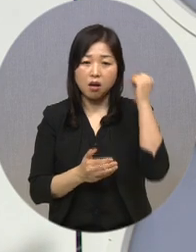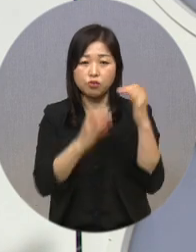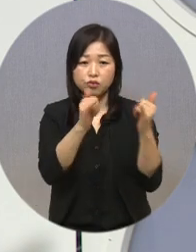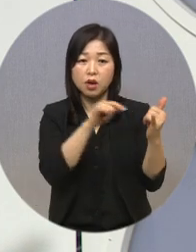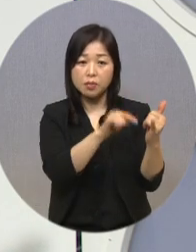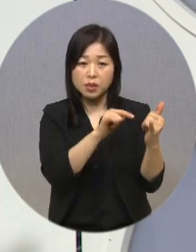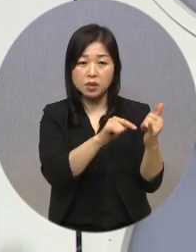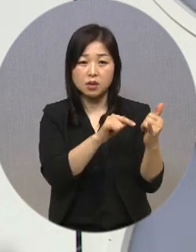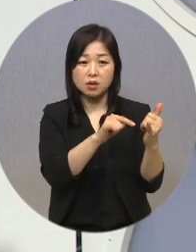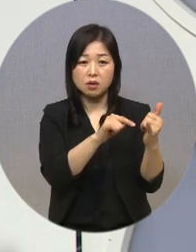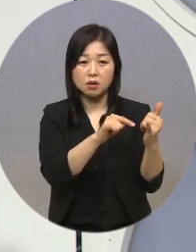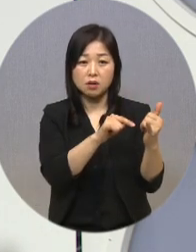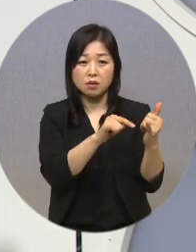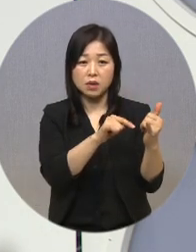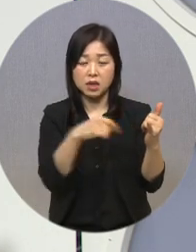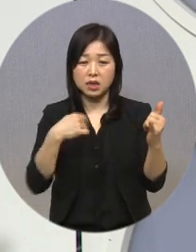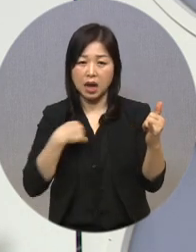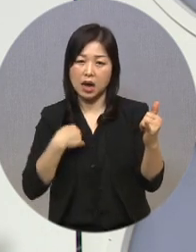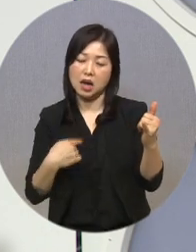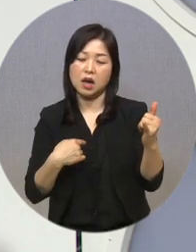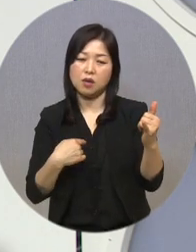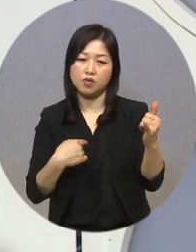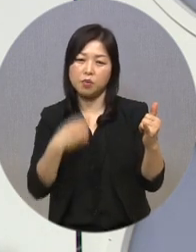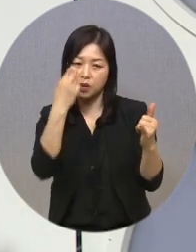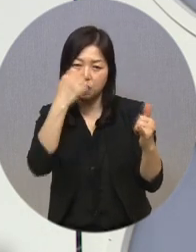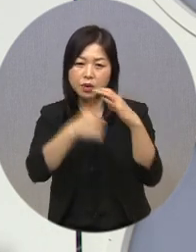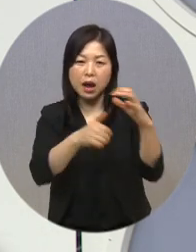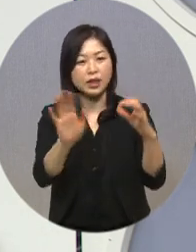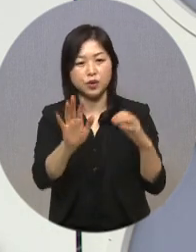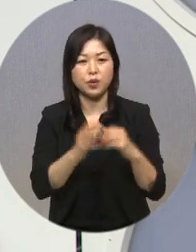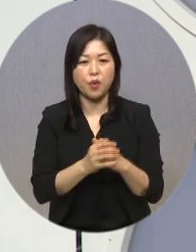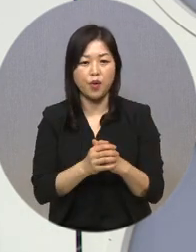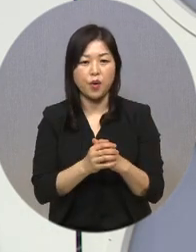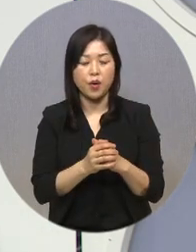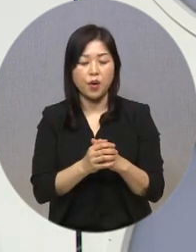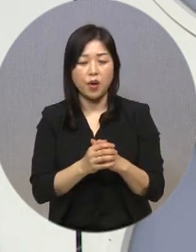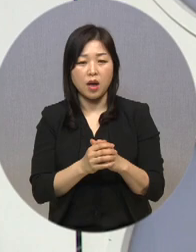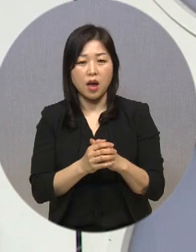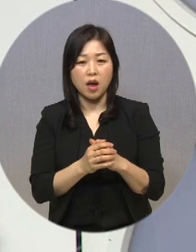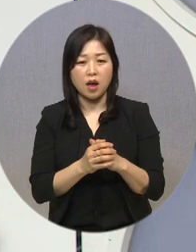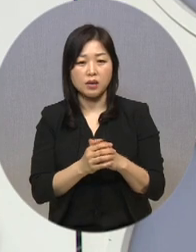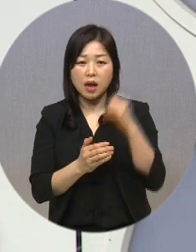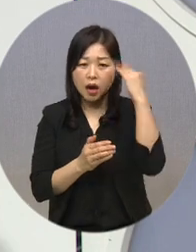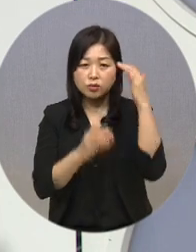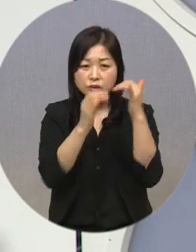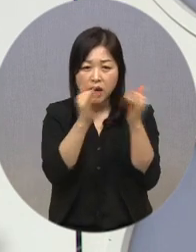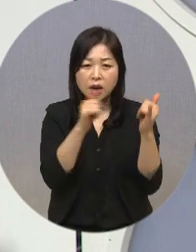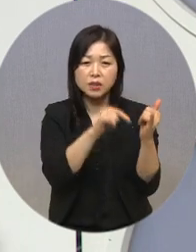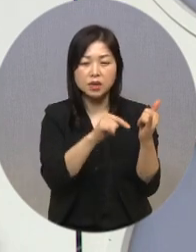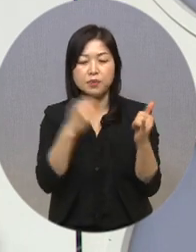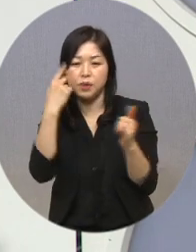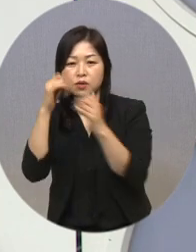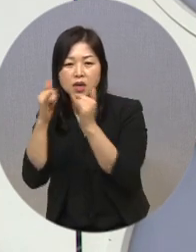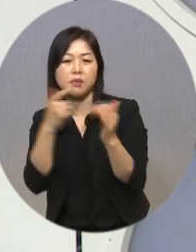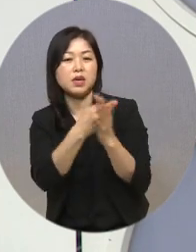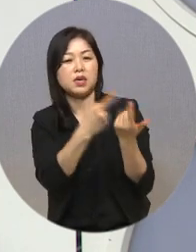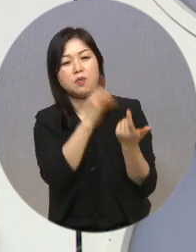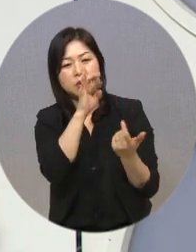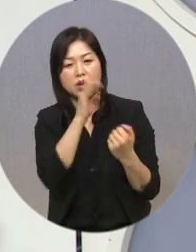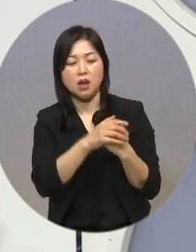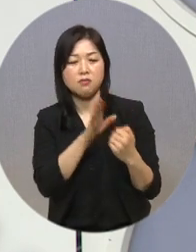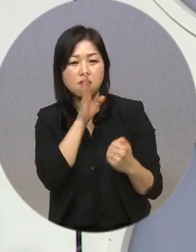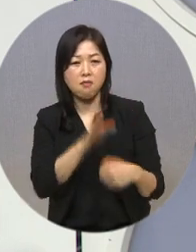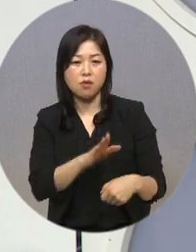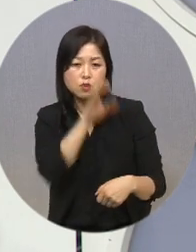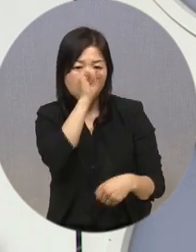뭐 저걸 하려고 그런 게 아니고 정말 순수하게 항상 이해 못해서 그래요. 정말 순수하게 도와주려고 그러는 것을